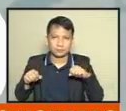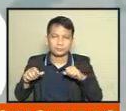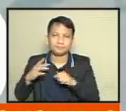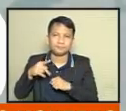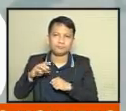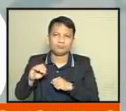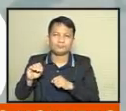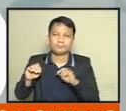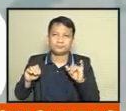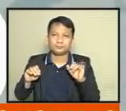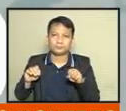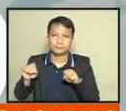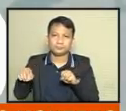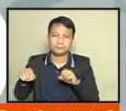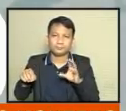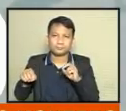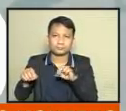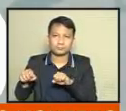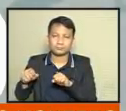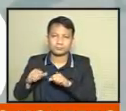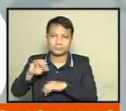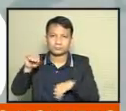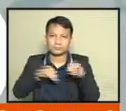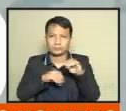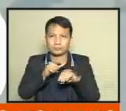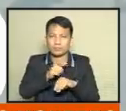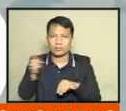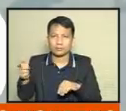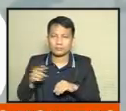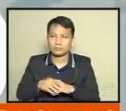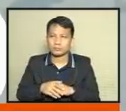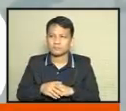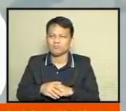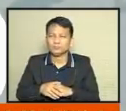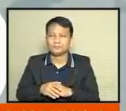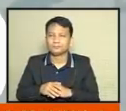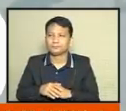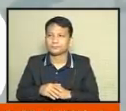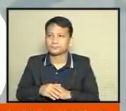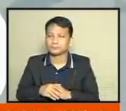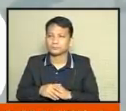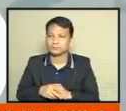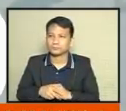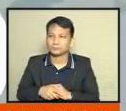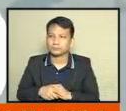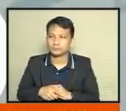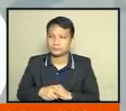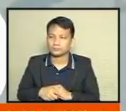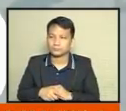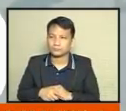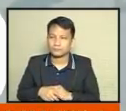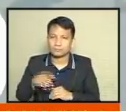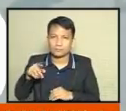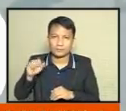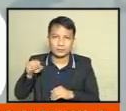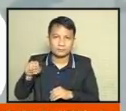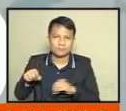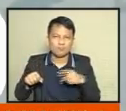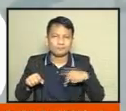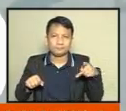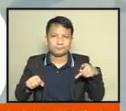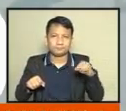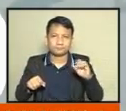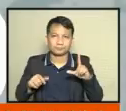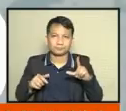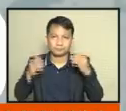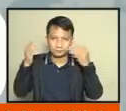ba? Tama. Actually, sir, agency po muna ang dapat tumawag sa agency para kunin nila yung worker. Pagka ganito ang problema. Opo, para yung polo ma'am tututok